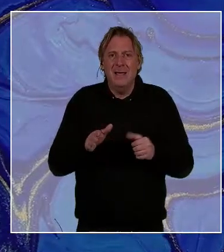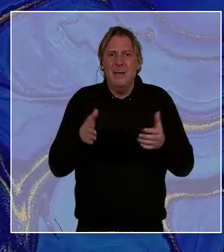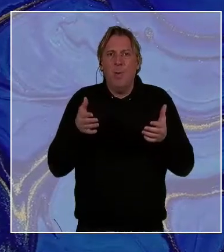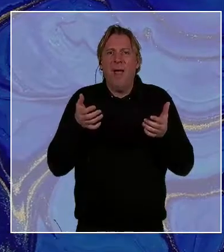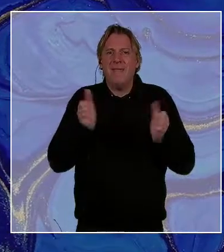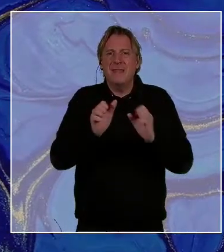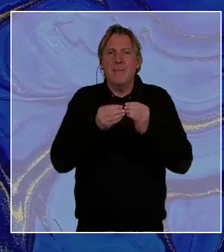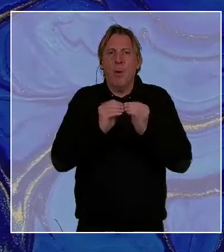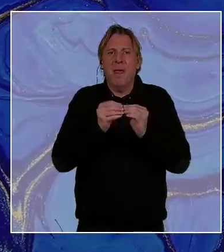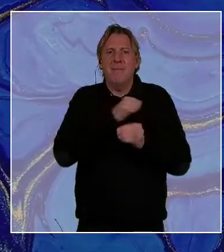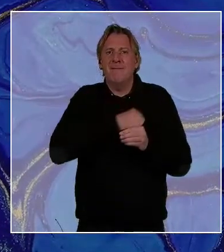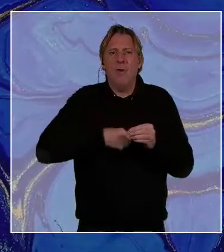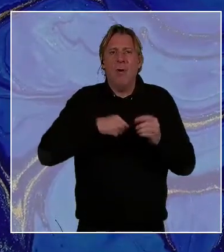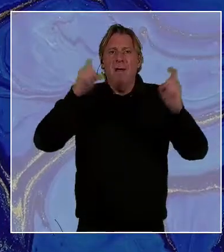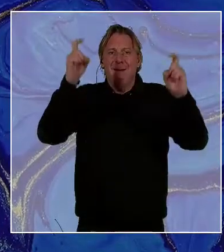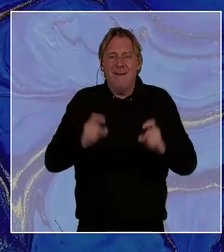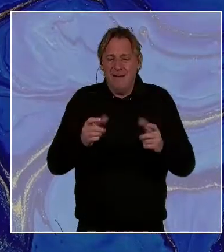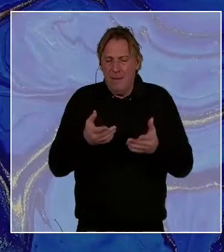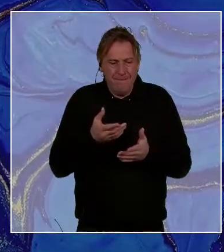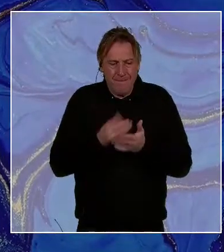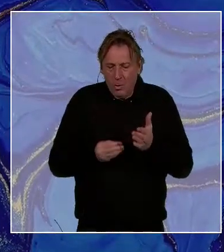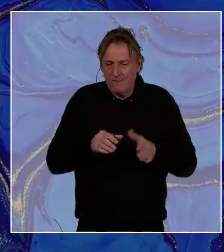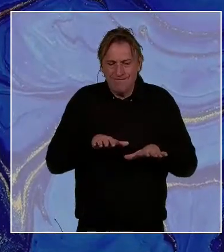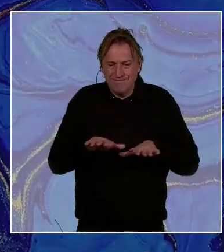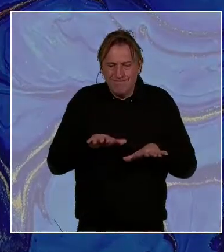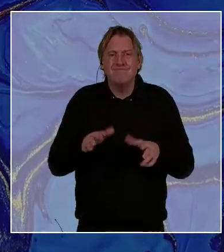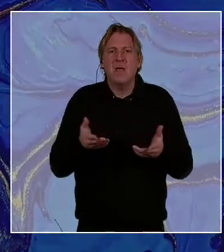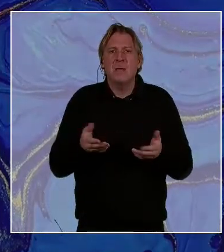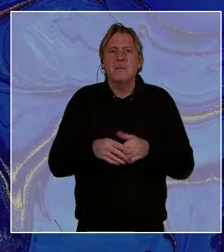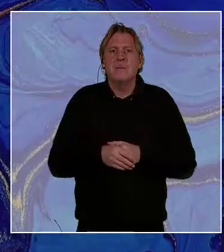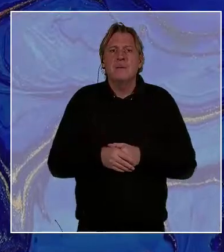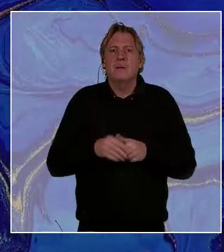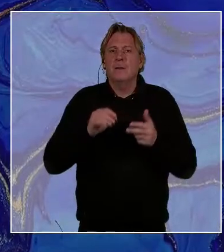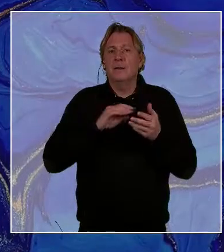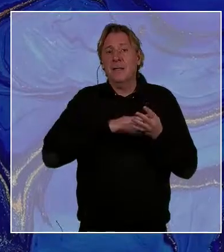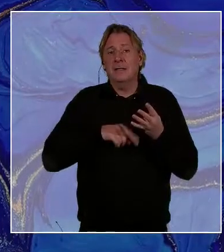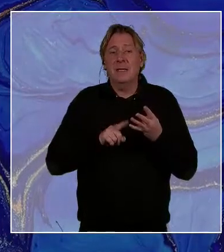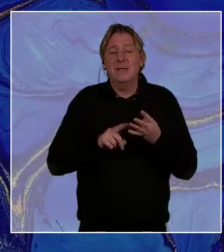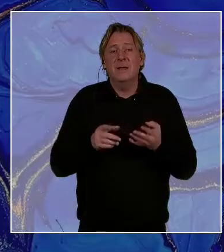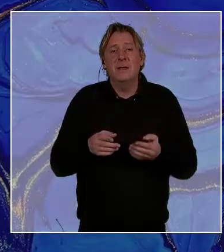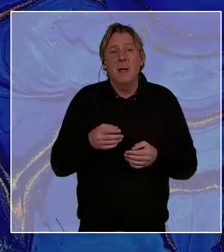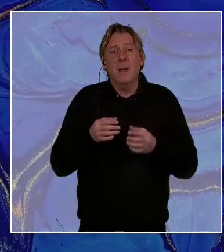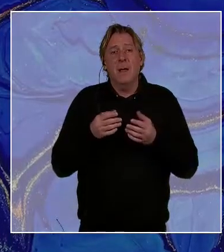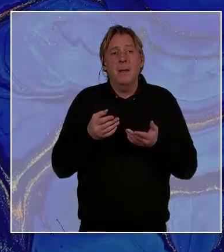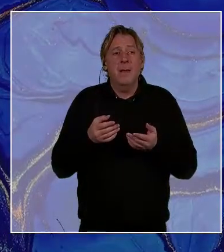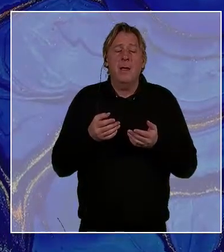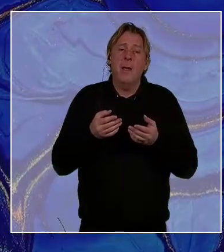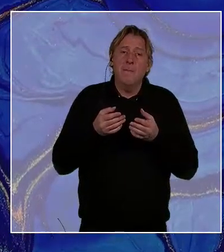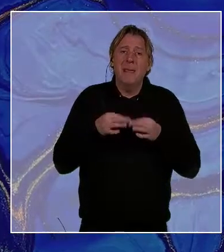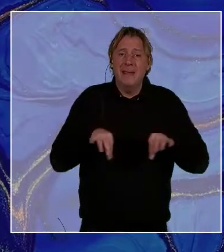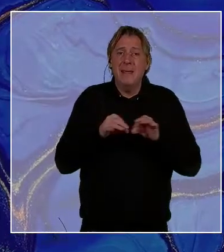ces événements extrêmes. Enfin, dernier défi. Bien entendu, le Mozambique et la ville de